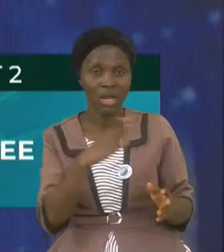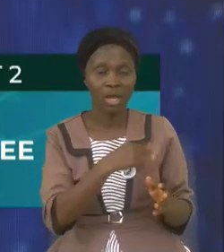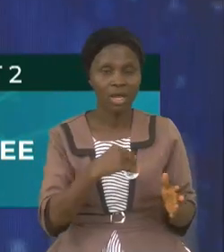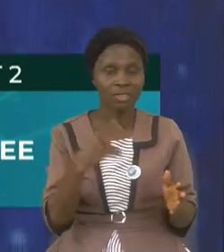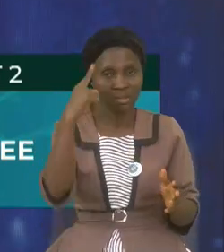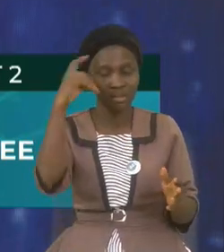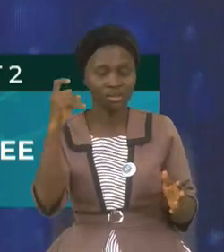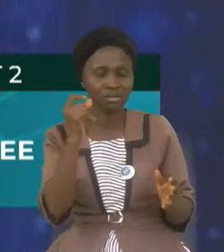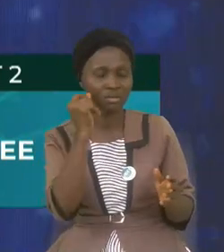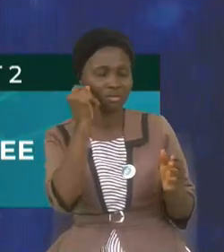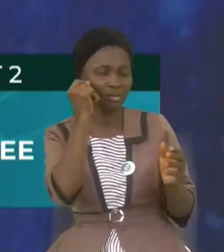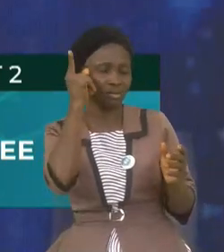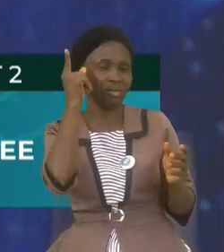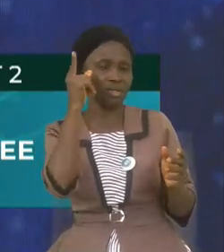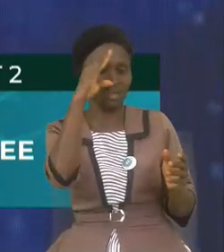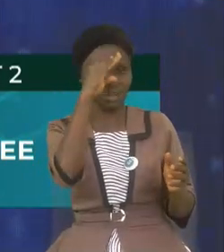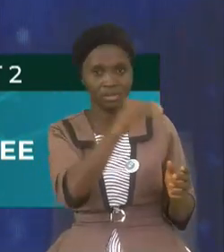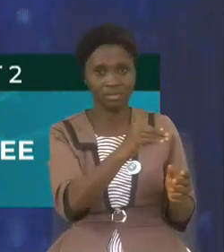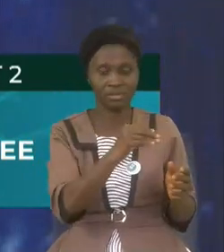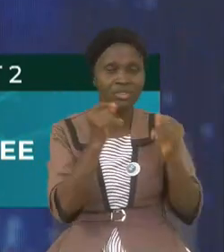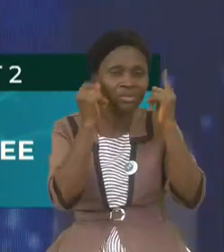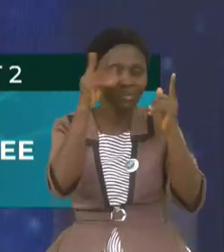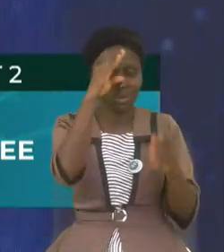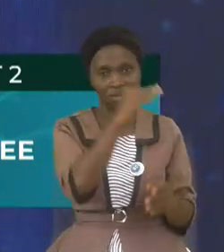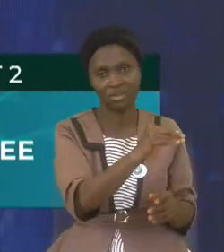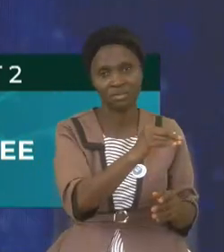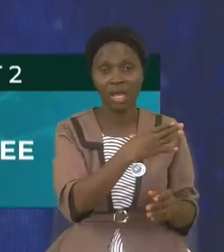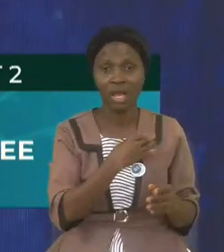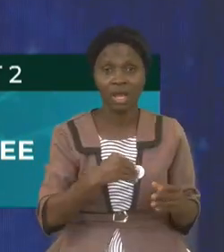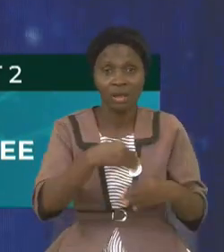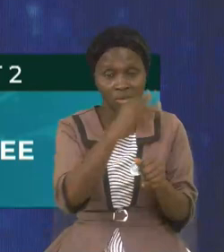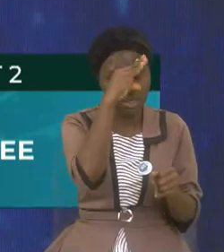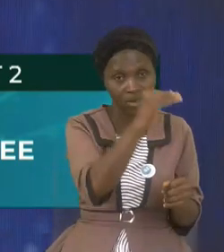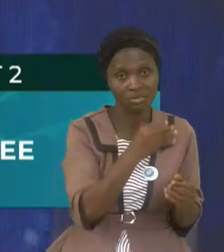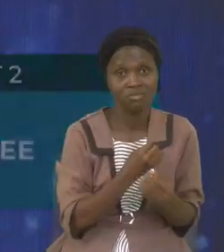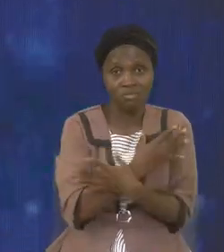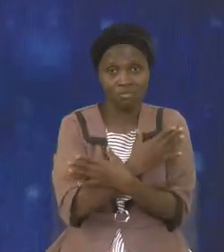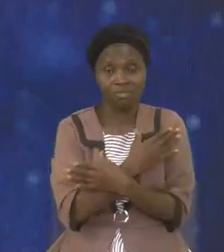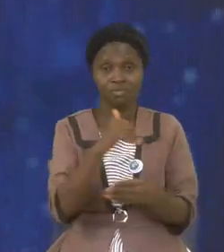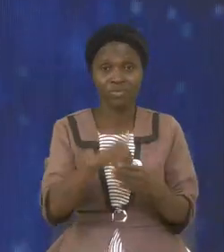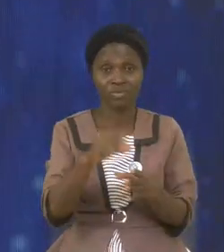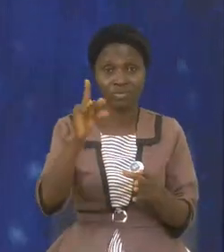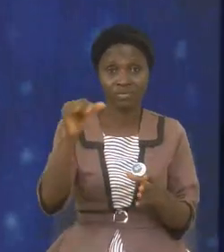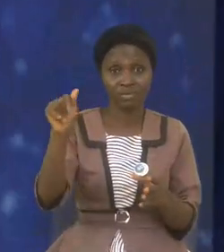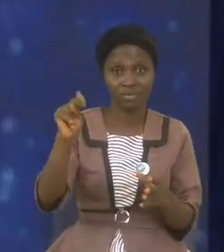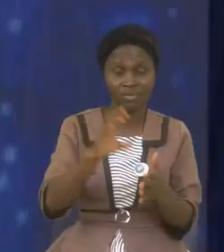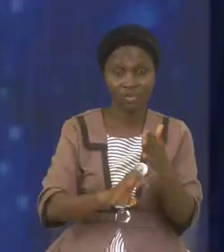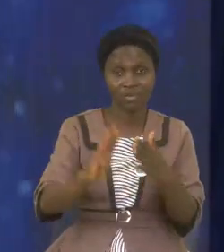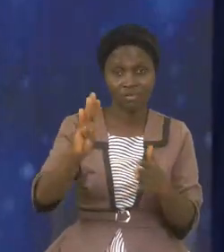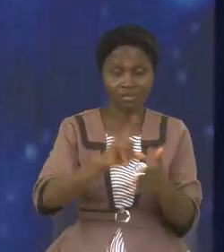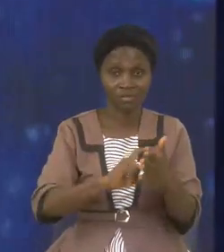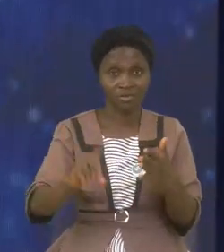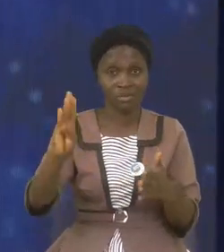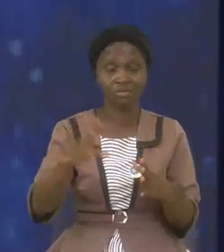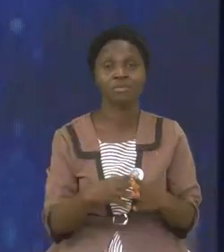songe. Ben, il n'a pas oublié. Mais cela l'a surpris, cela l'a stupéfié, cela l'a terrifié.